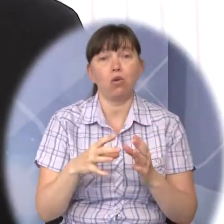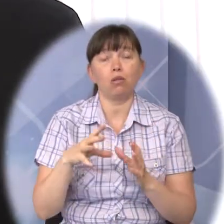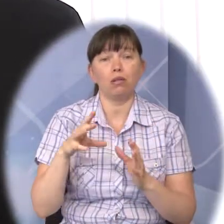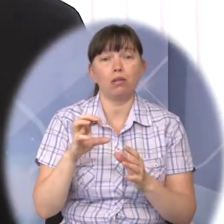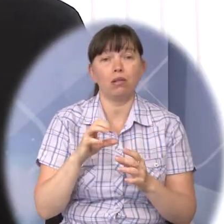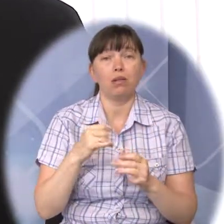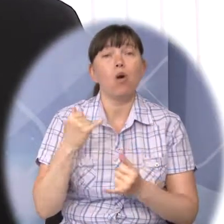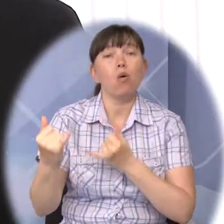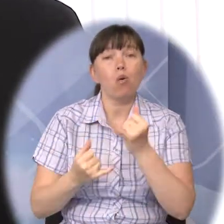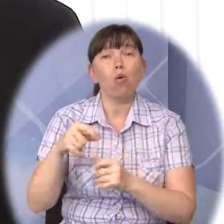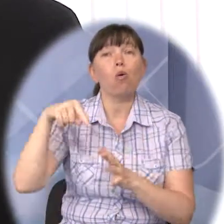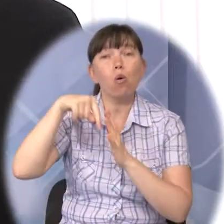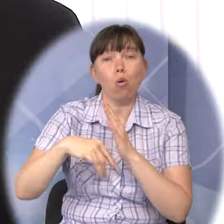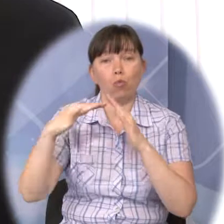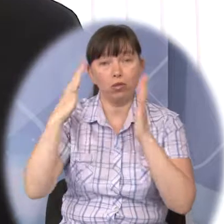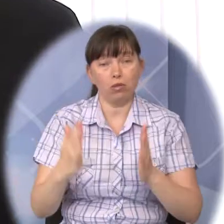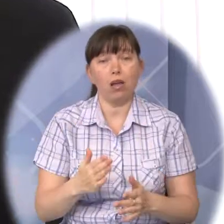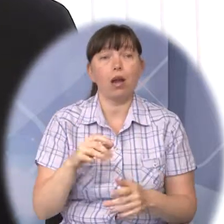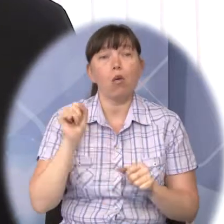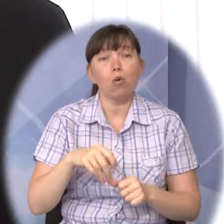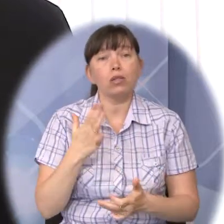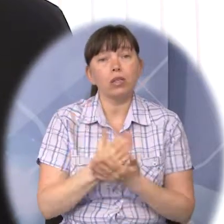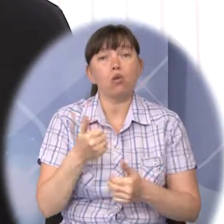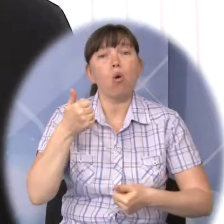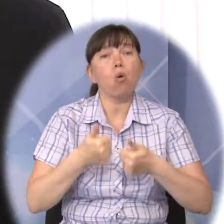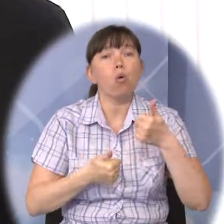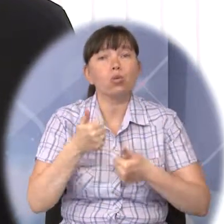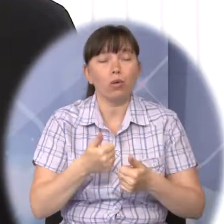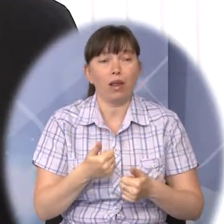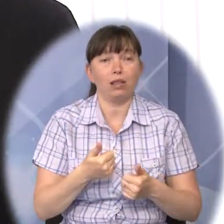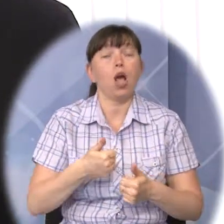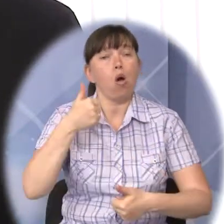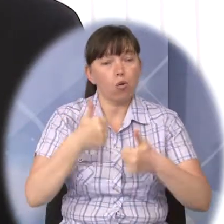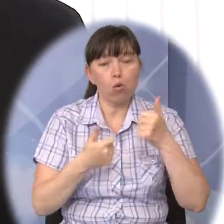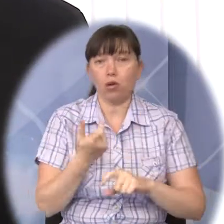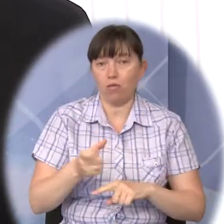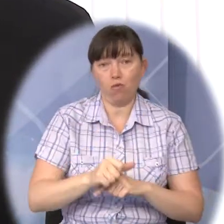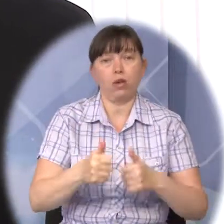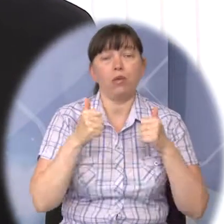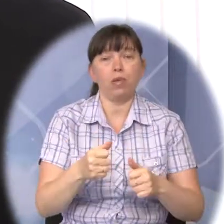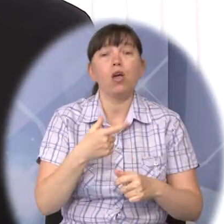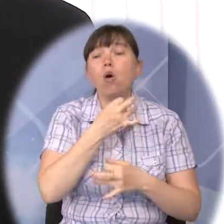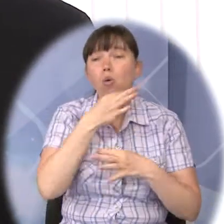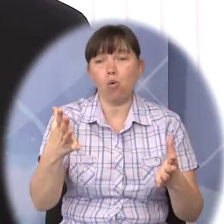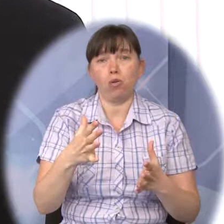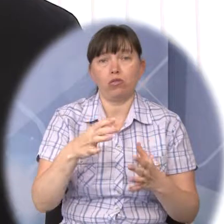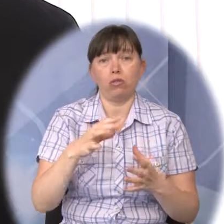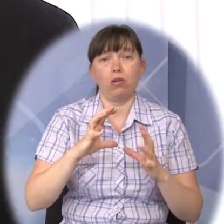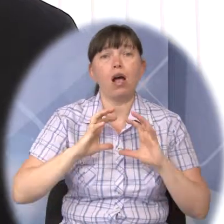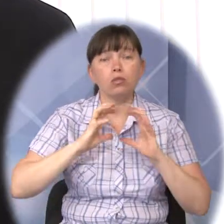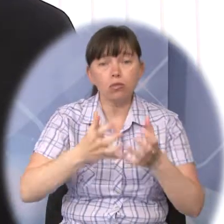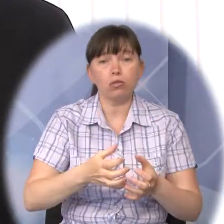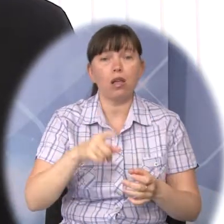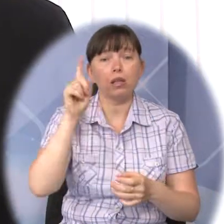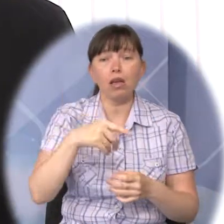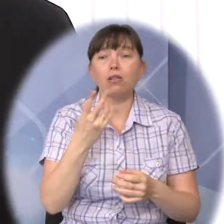că apare pe undeva și o concurență. Și asta e bine, normal, orice societate, chiar începând